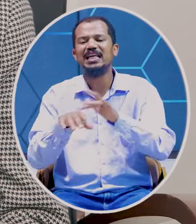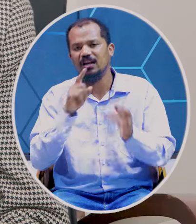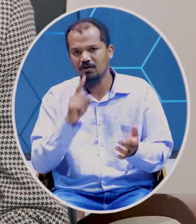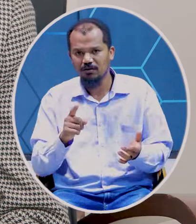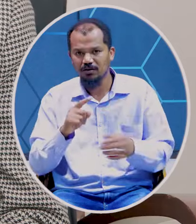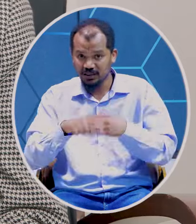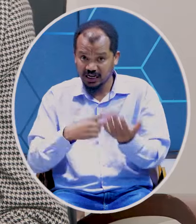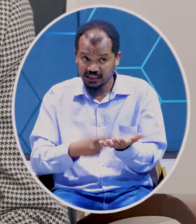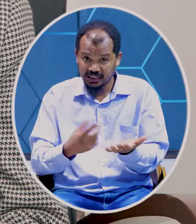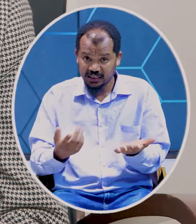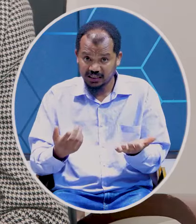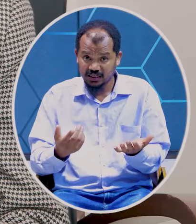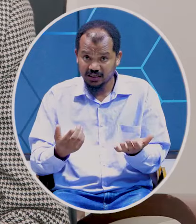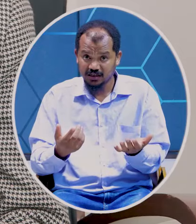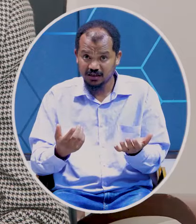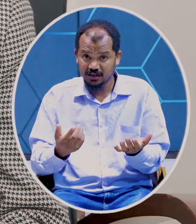ዞሮ። ስለዚህ